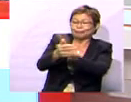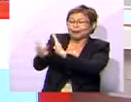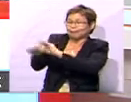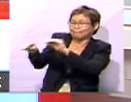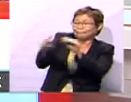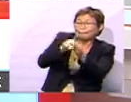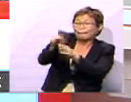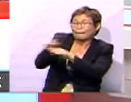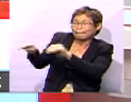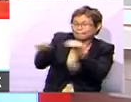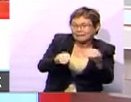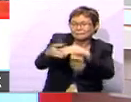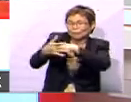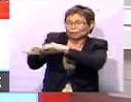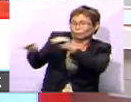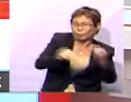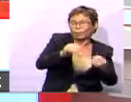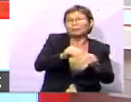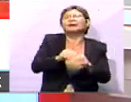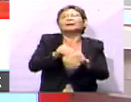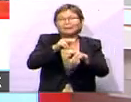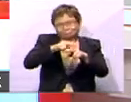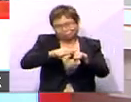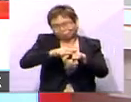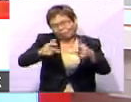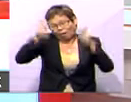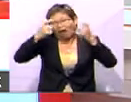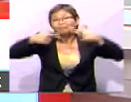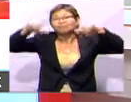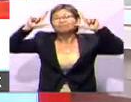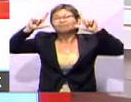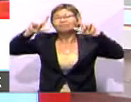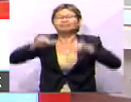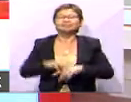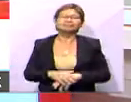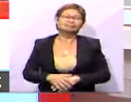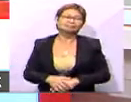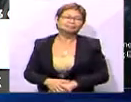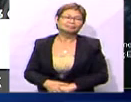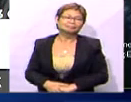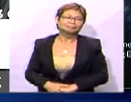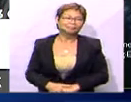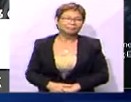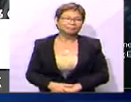dan teknologi berdasarkan model sistem kereta api laju terkemuka Shinkansen.